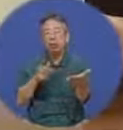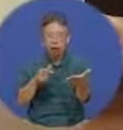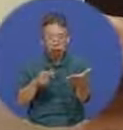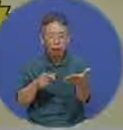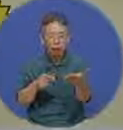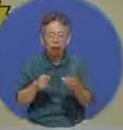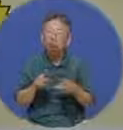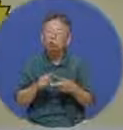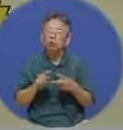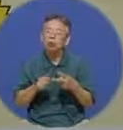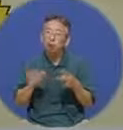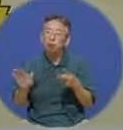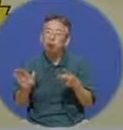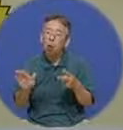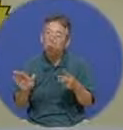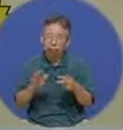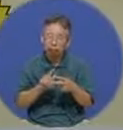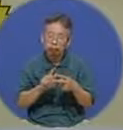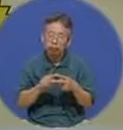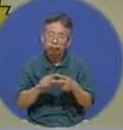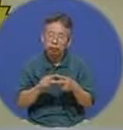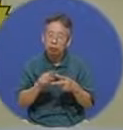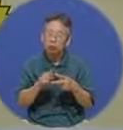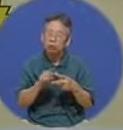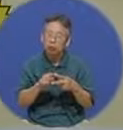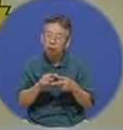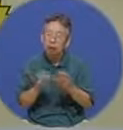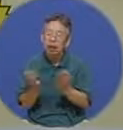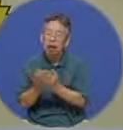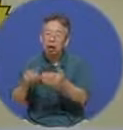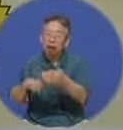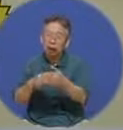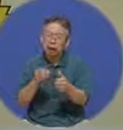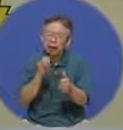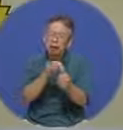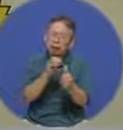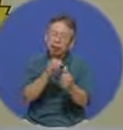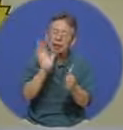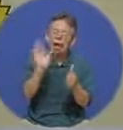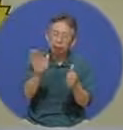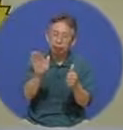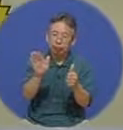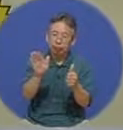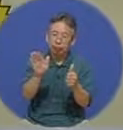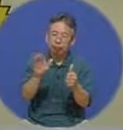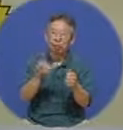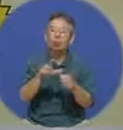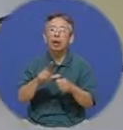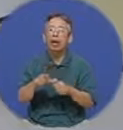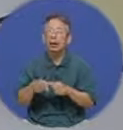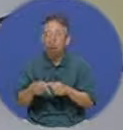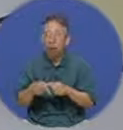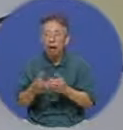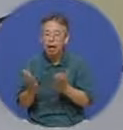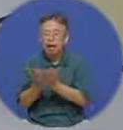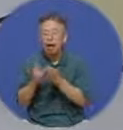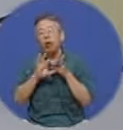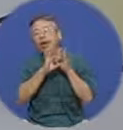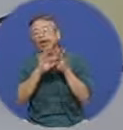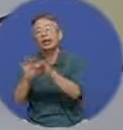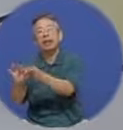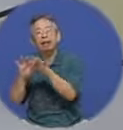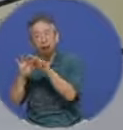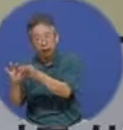ると思うんですよ。で1つは例えば学校の中でいじめが行われているという場合は学校へ連絡をして